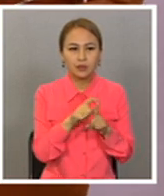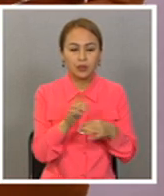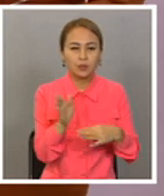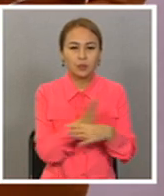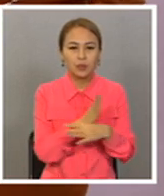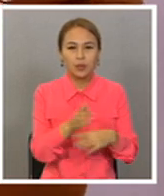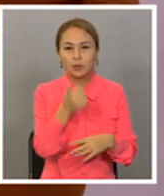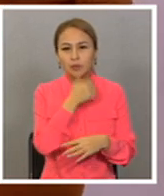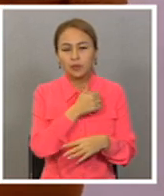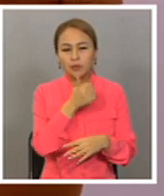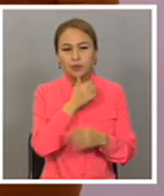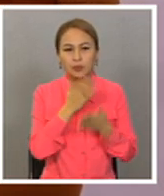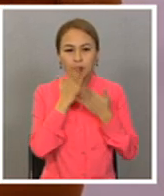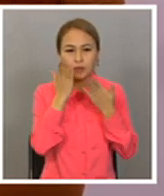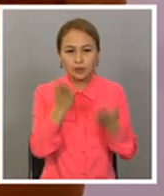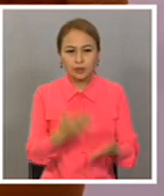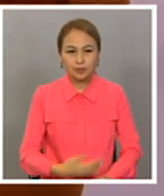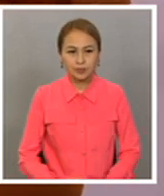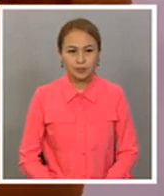бөліп